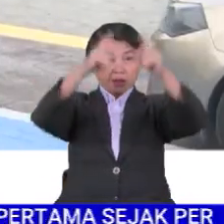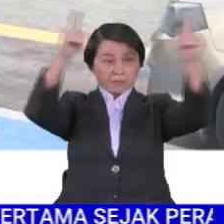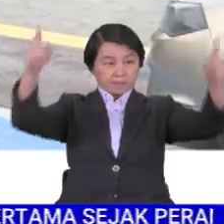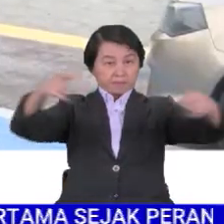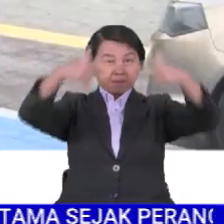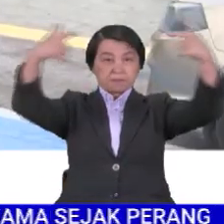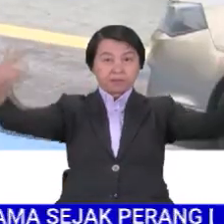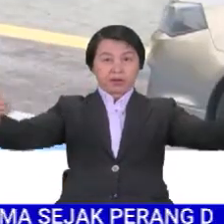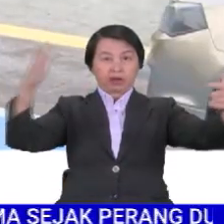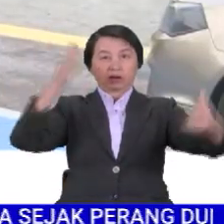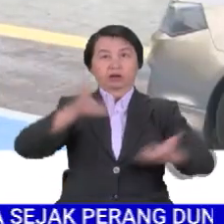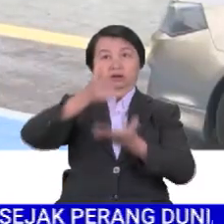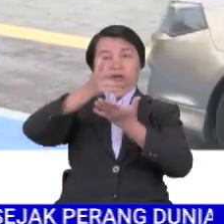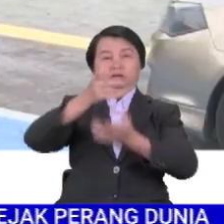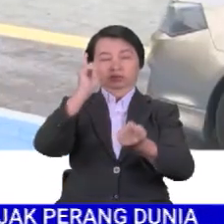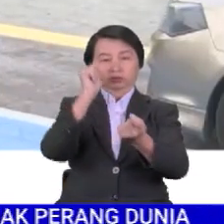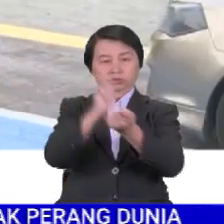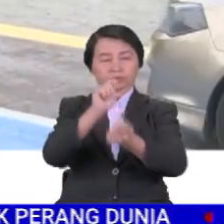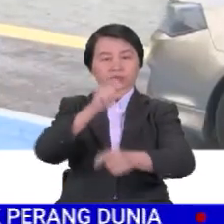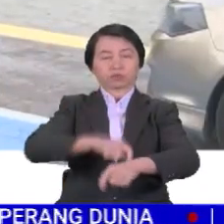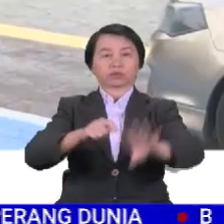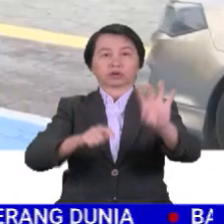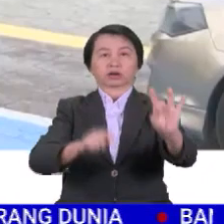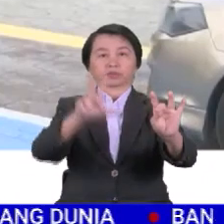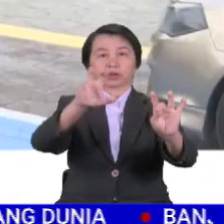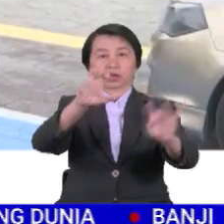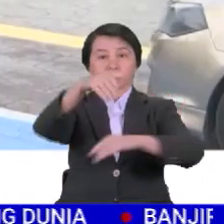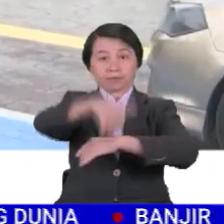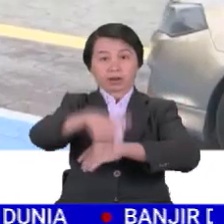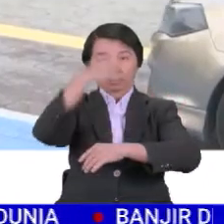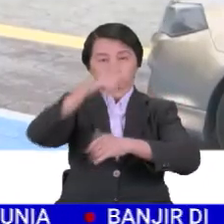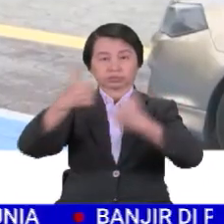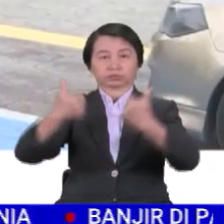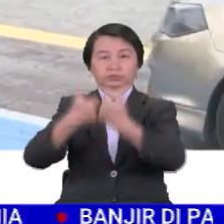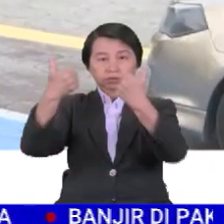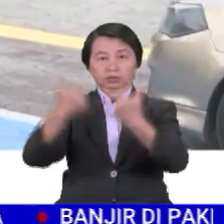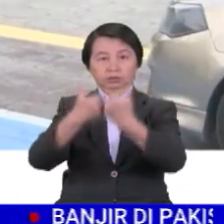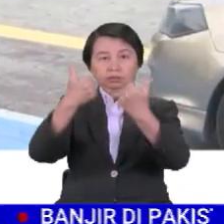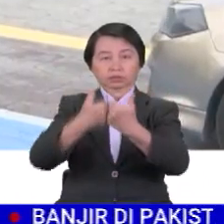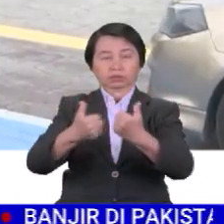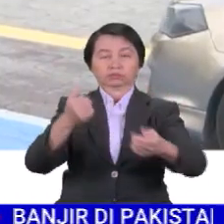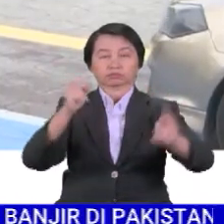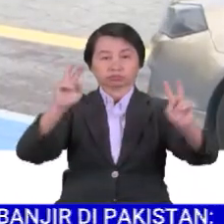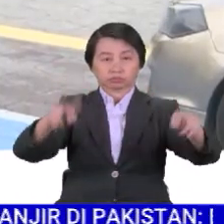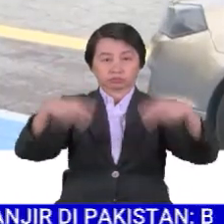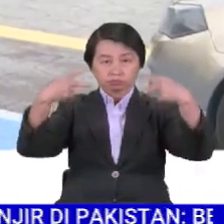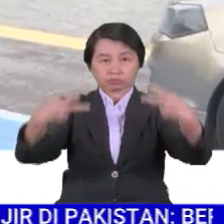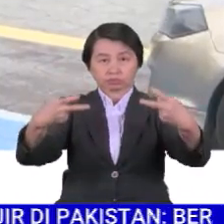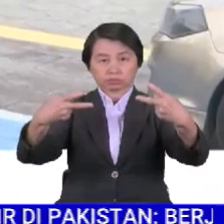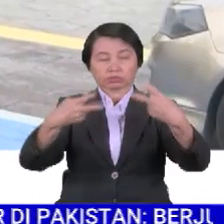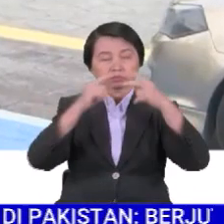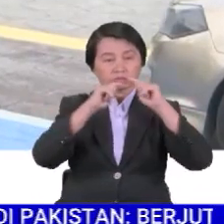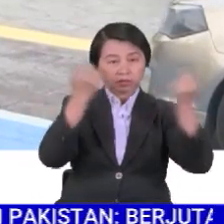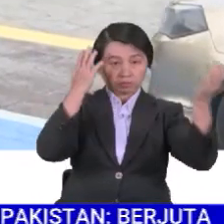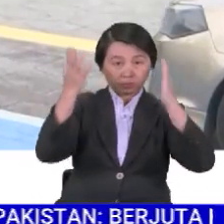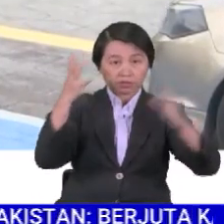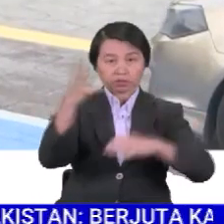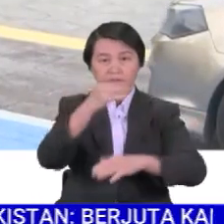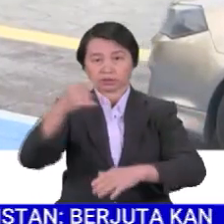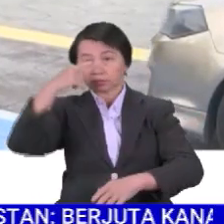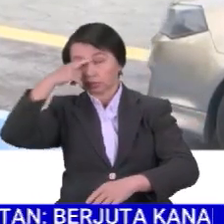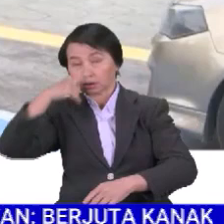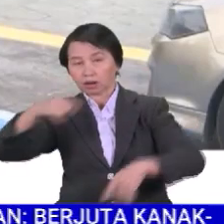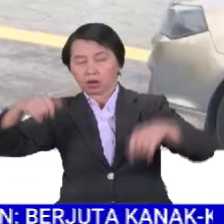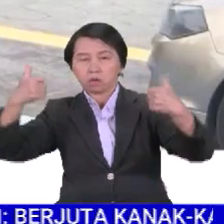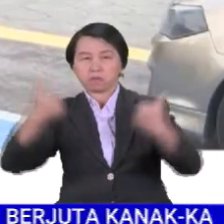yang akan ditayangkan tepat pada jam 8 setengah malam ini untuk perlawanan separuh ae kedua diantara harimau melaya dan juga Thailand